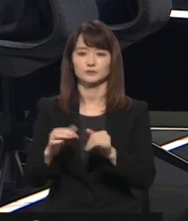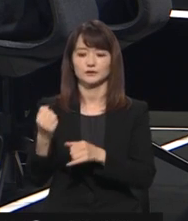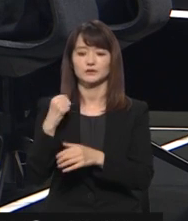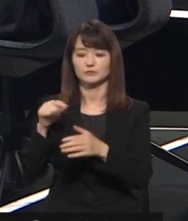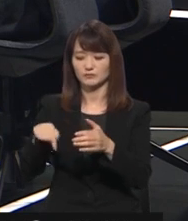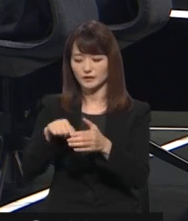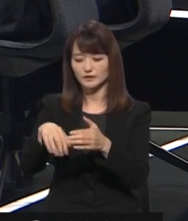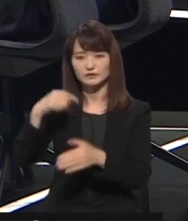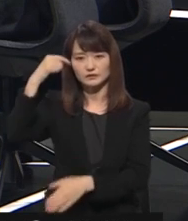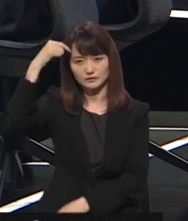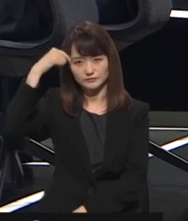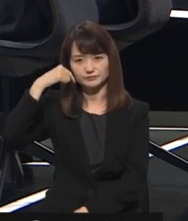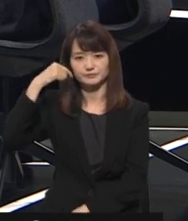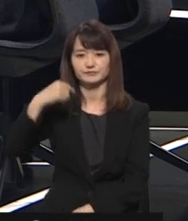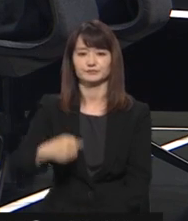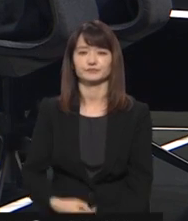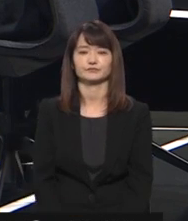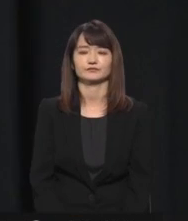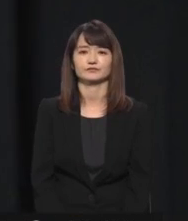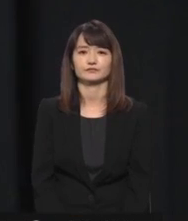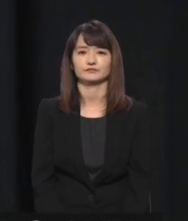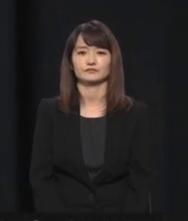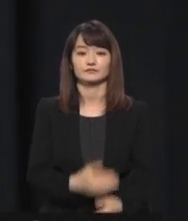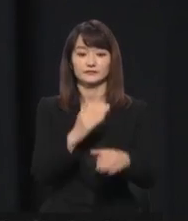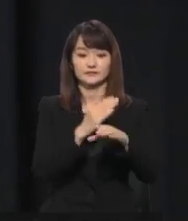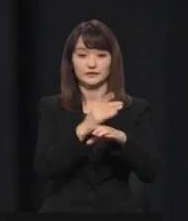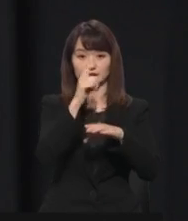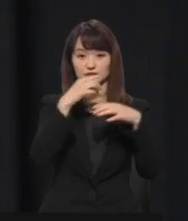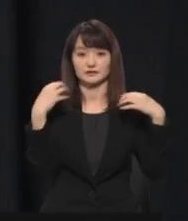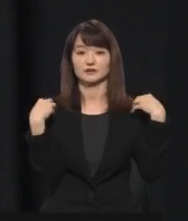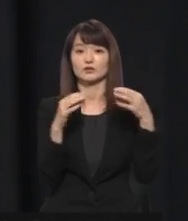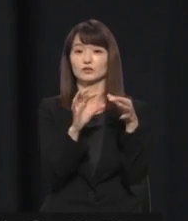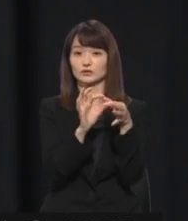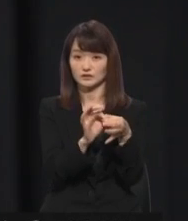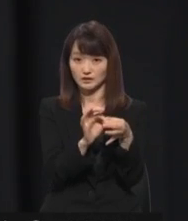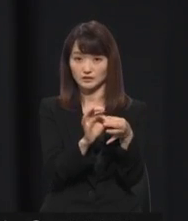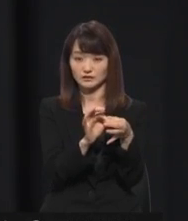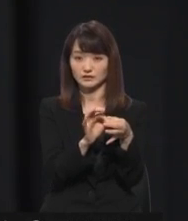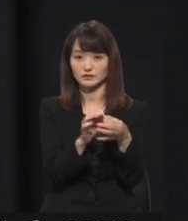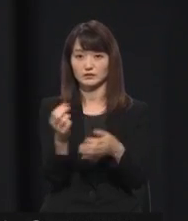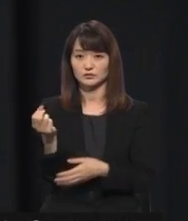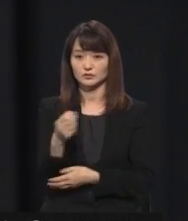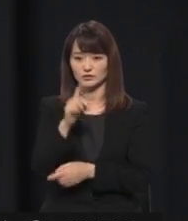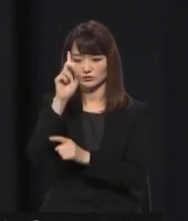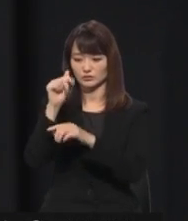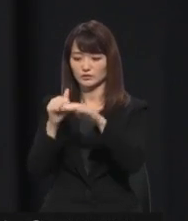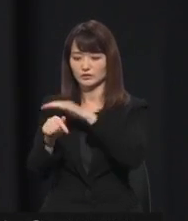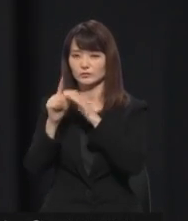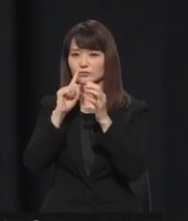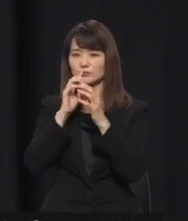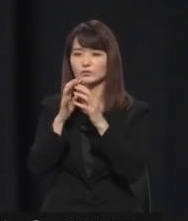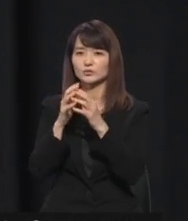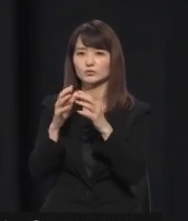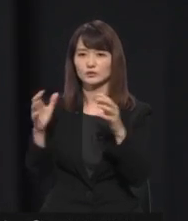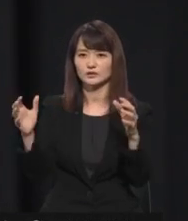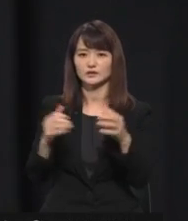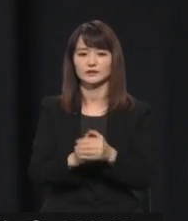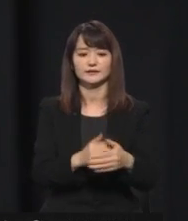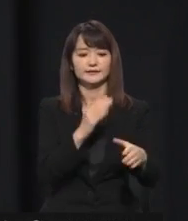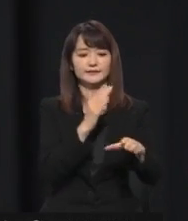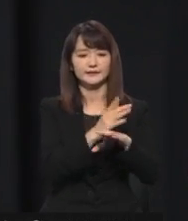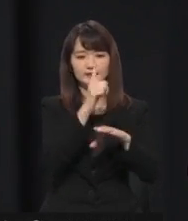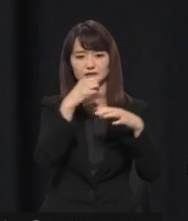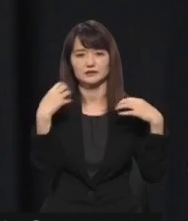아닙니까 아 그리고 당 정관계 도 굉장히 어쨌든 이 수석대표 논란 으로 인해서 당 정 관계의 여러